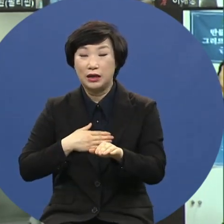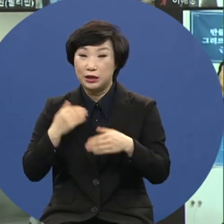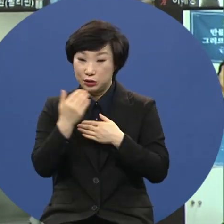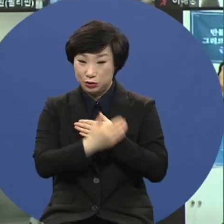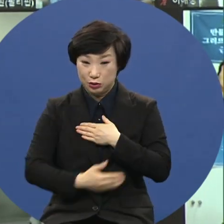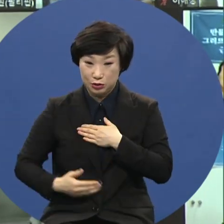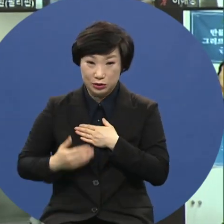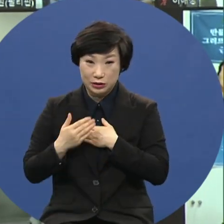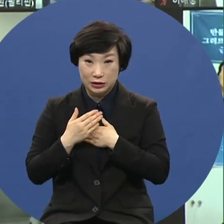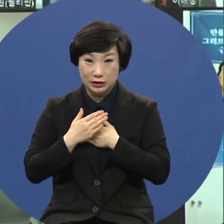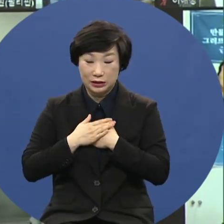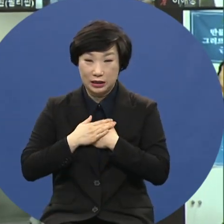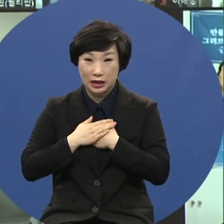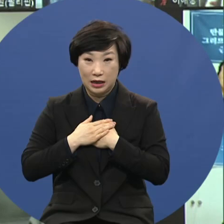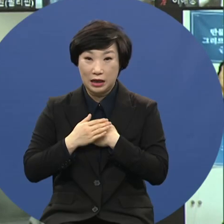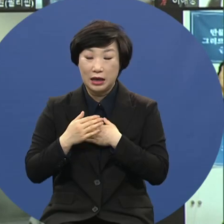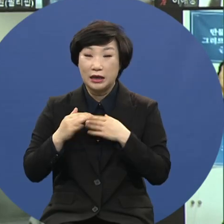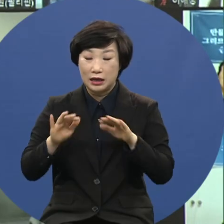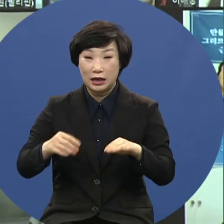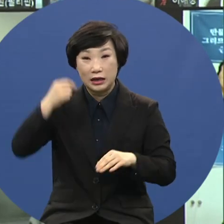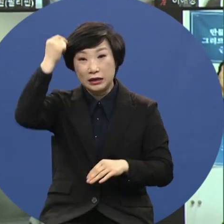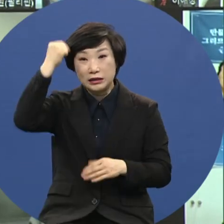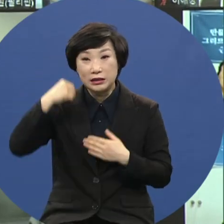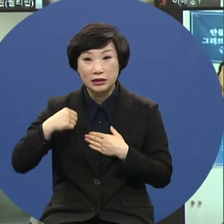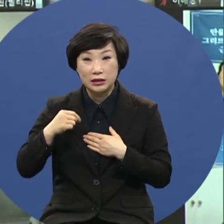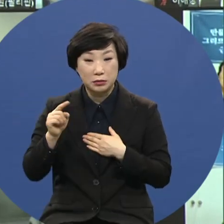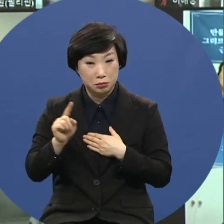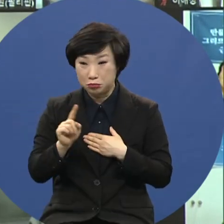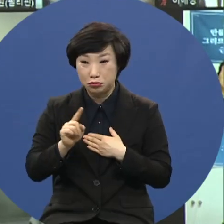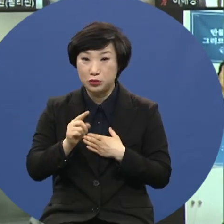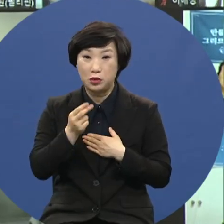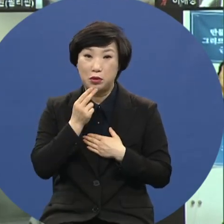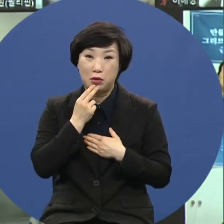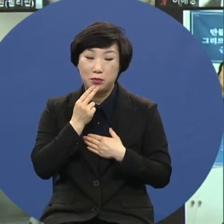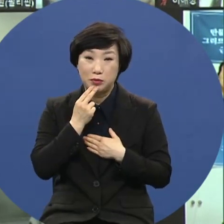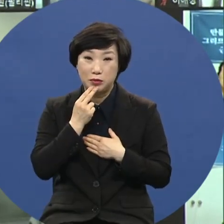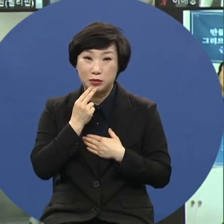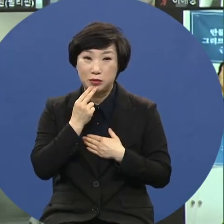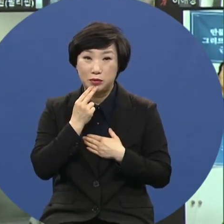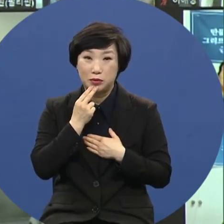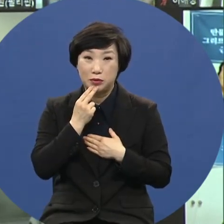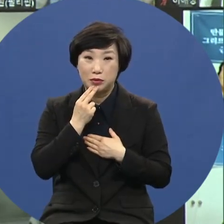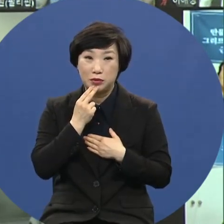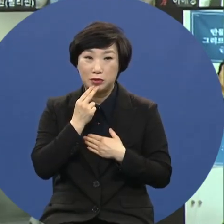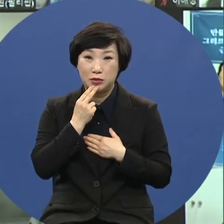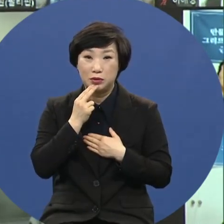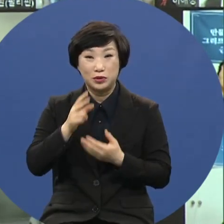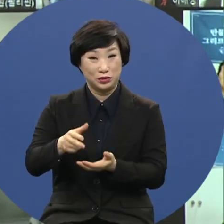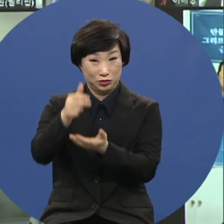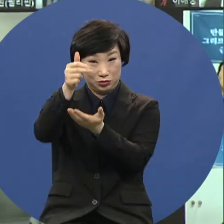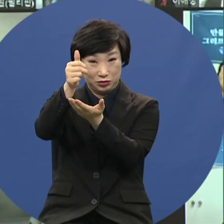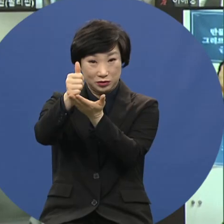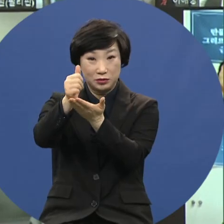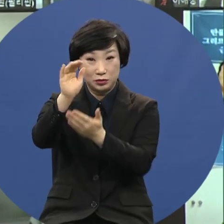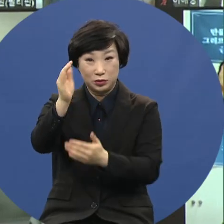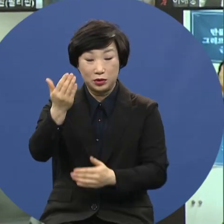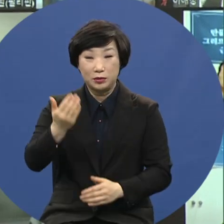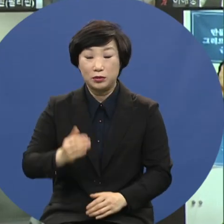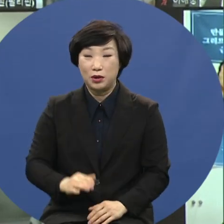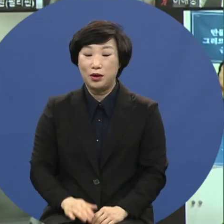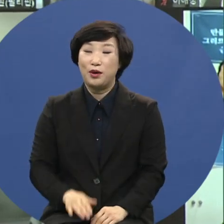육의 피부의 감각으로 느낄 수 없는 분인데,